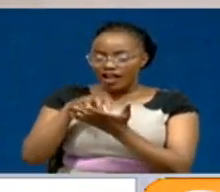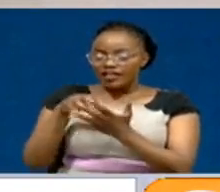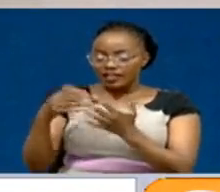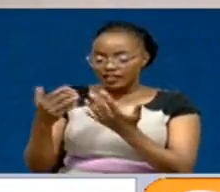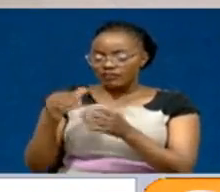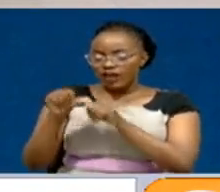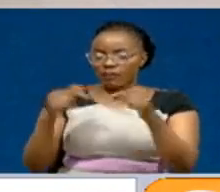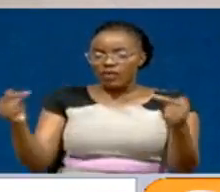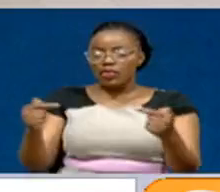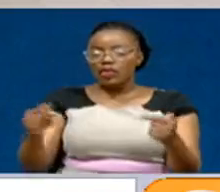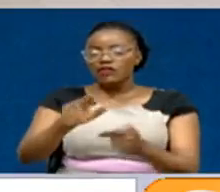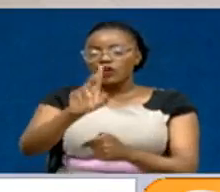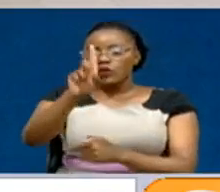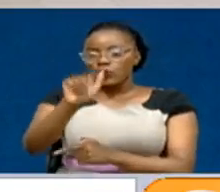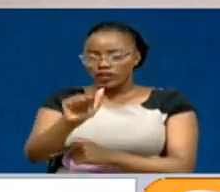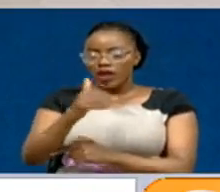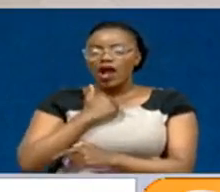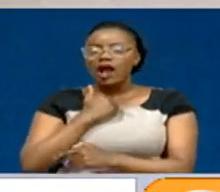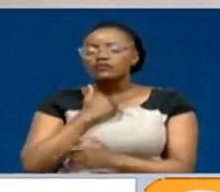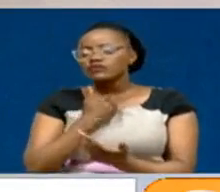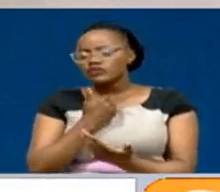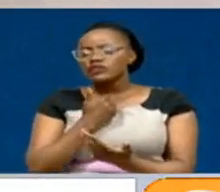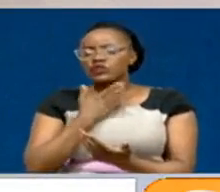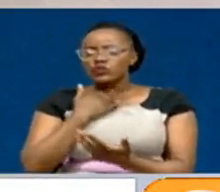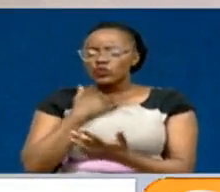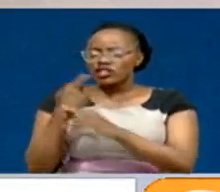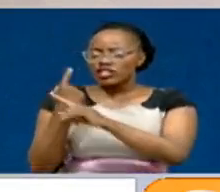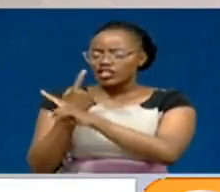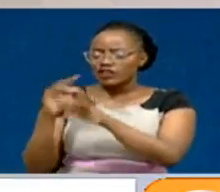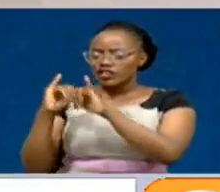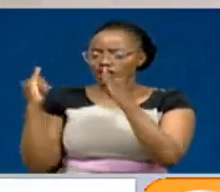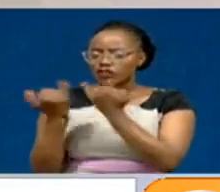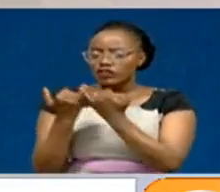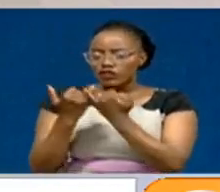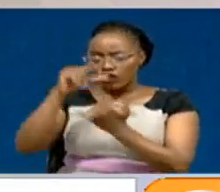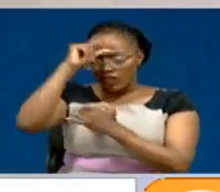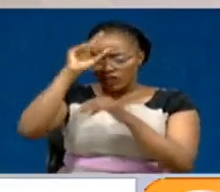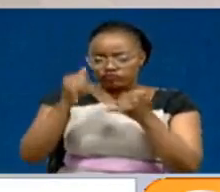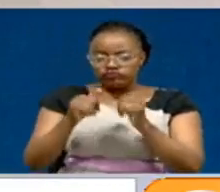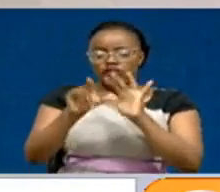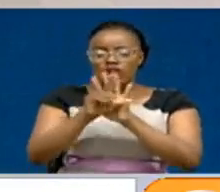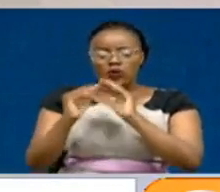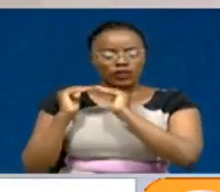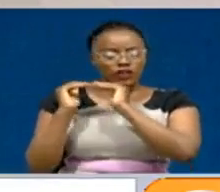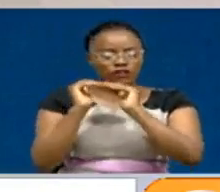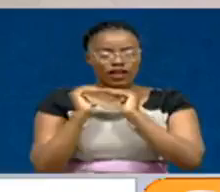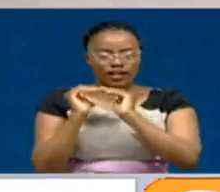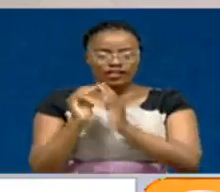uchochezi. Pia chama cha UDA kimezitaka asasi za serikali kutekeleza sheria kwa usawa.